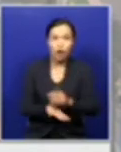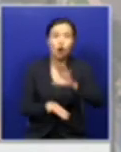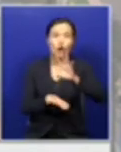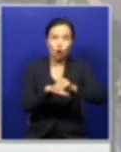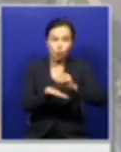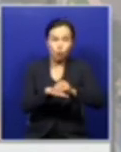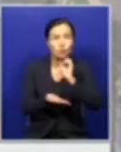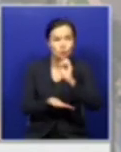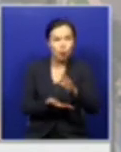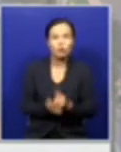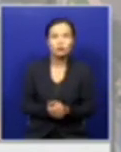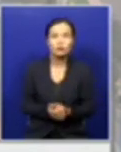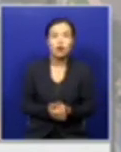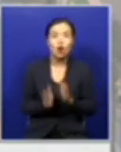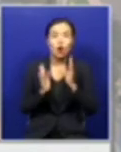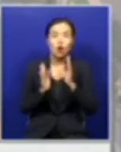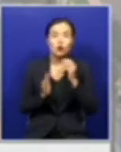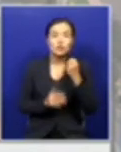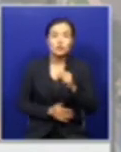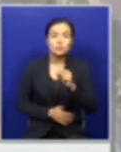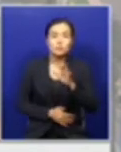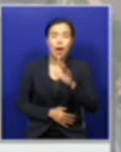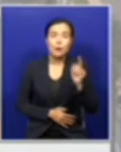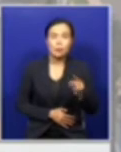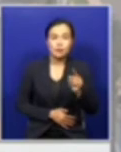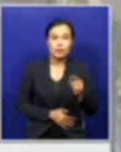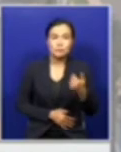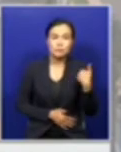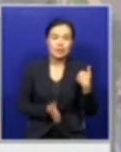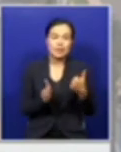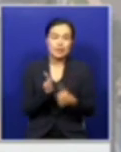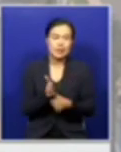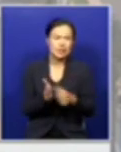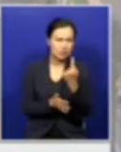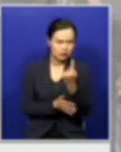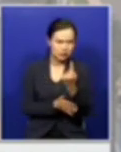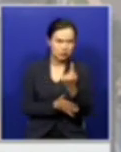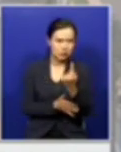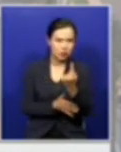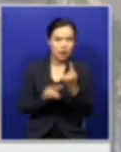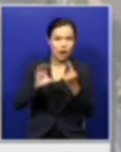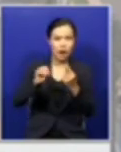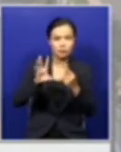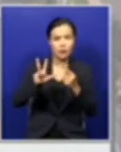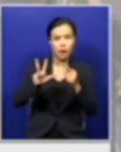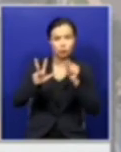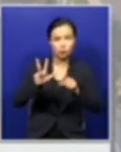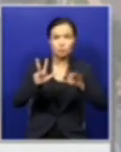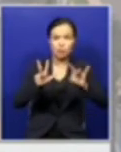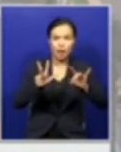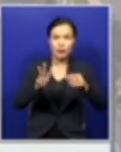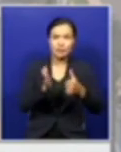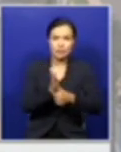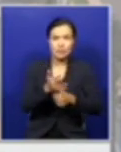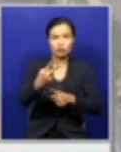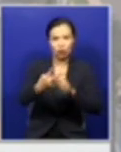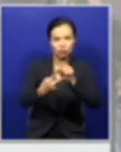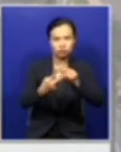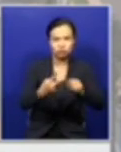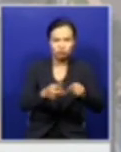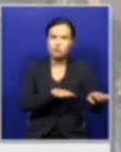า 15% ของประชากรมีหนี้1ประเภท 53.8% มีหนี้2ประเภทพร้อมกั